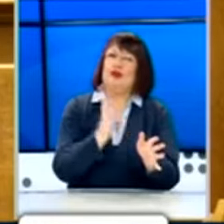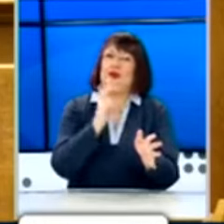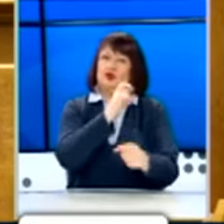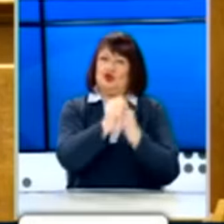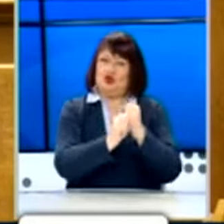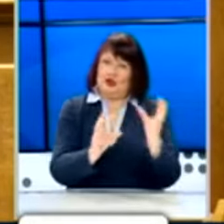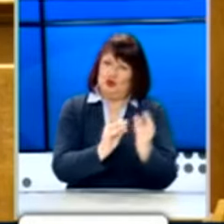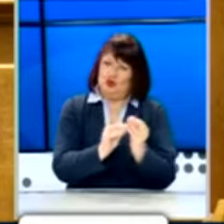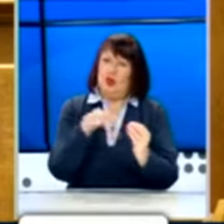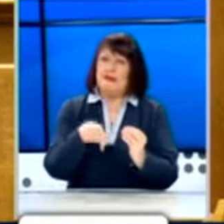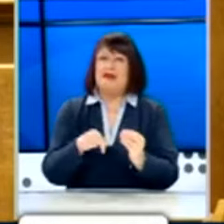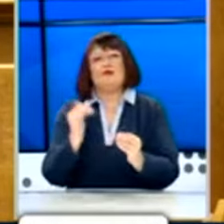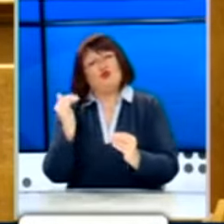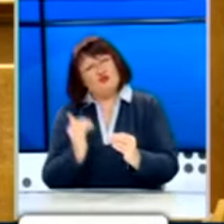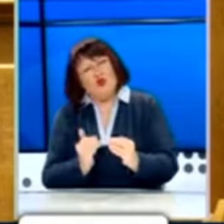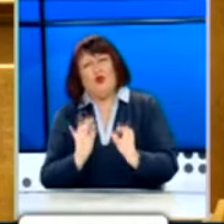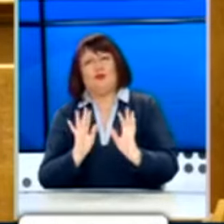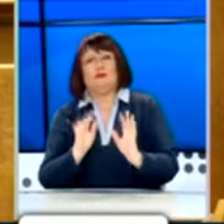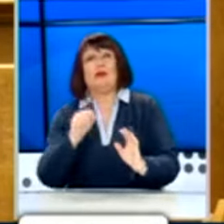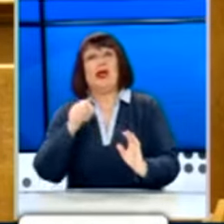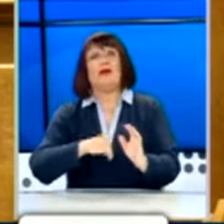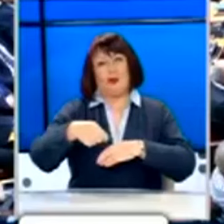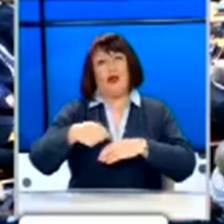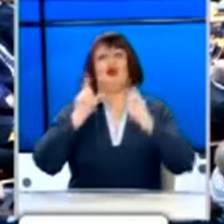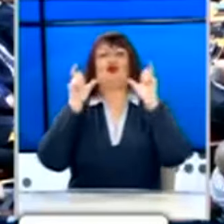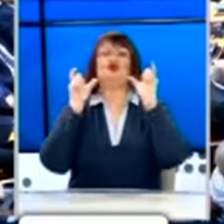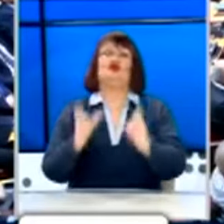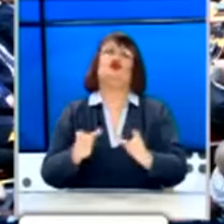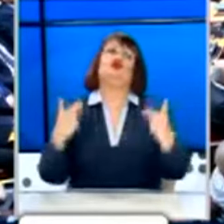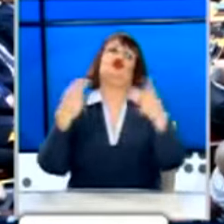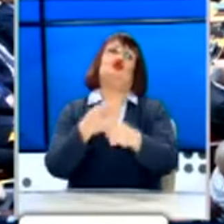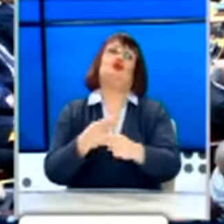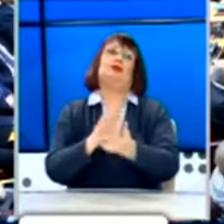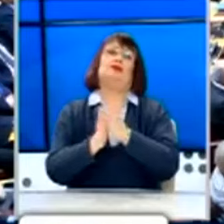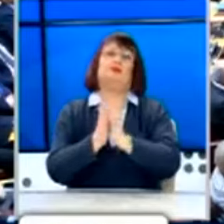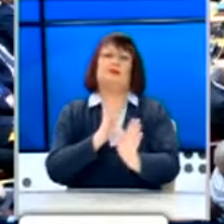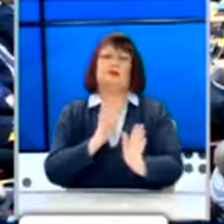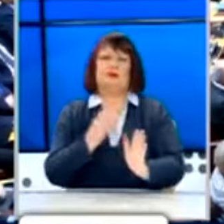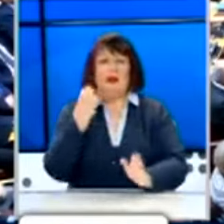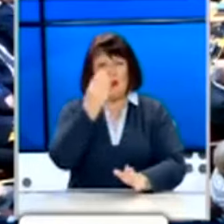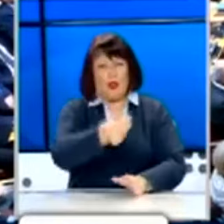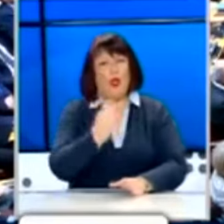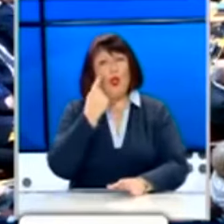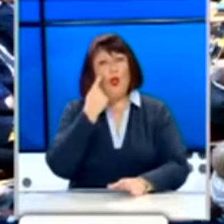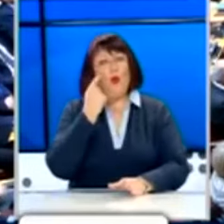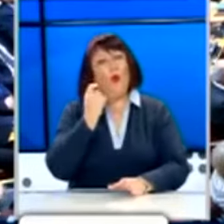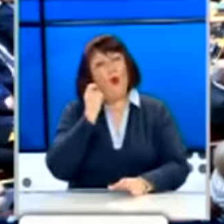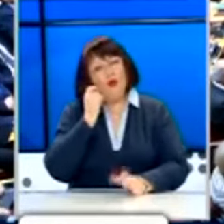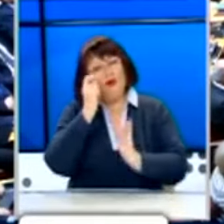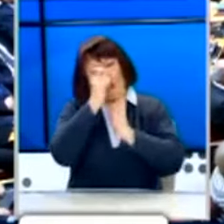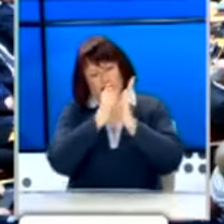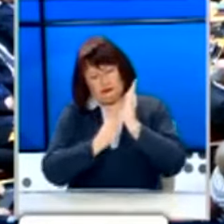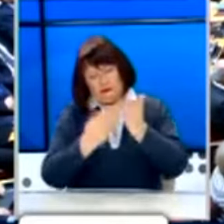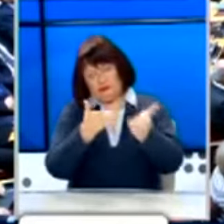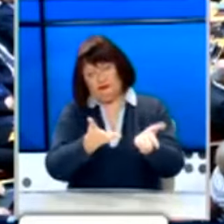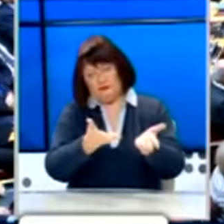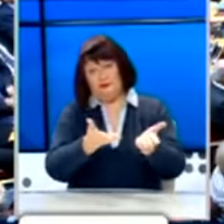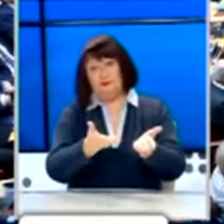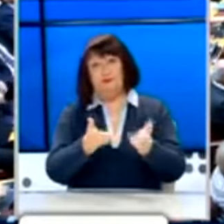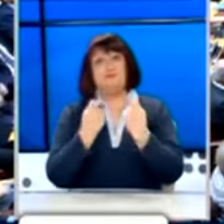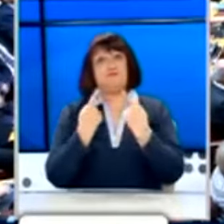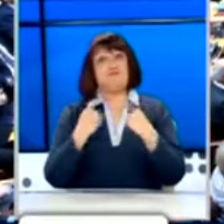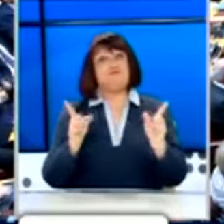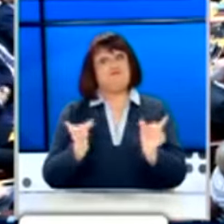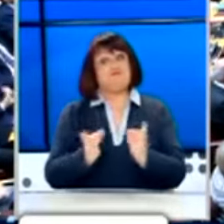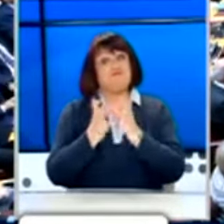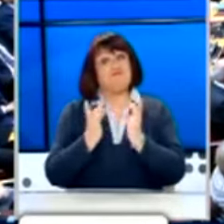κρίνει ο λαός και πως δεν μπορείς να υποτιμάς την αντιπολίτευση χωρίς περαιτέρω σχολιασμό. Όσο για το ραντεβού με τον Πρωθυπουργό, που η κυβέρνηση συντηρεί